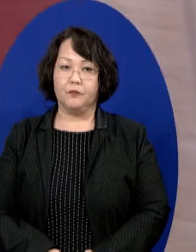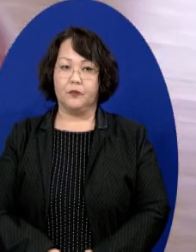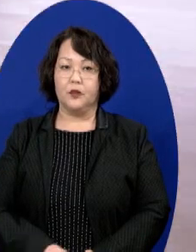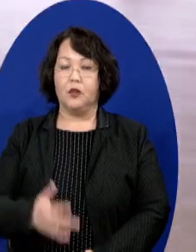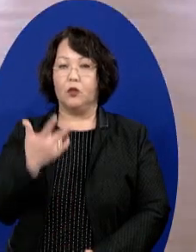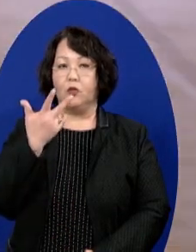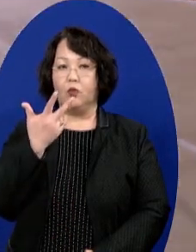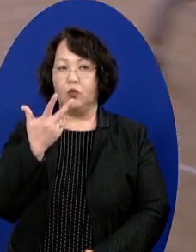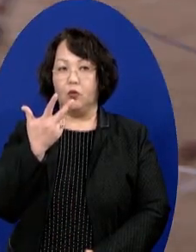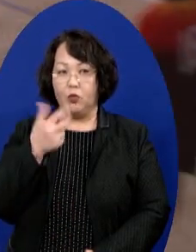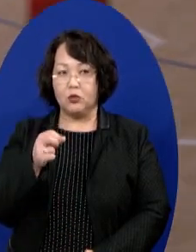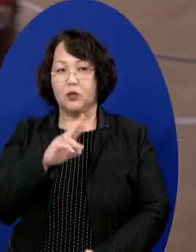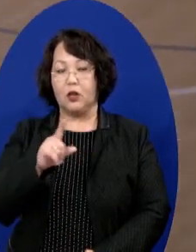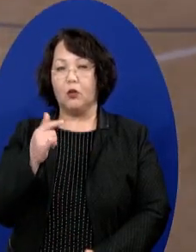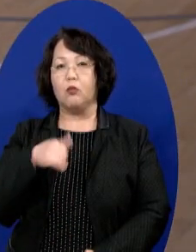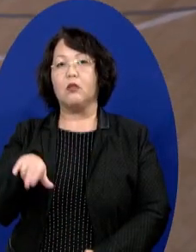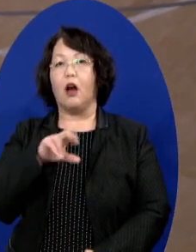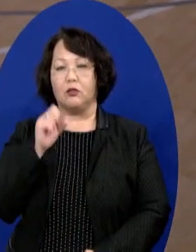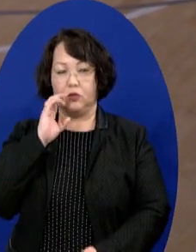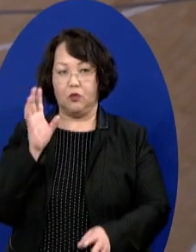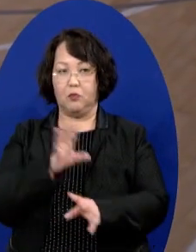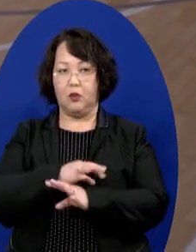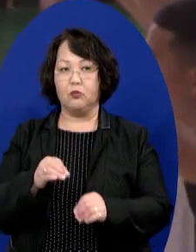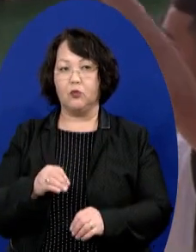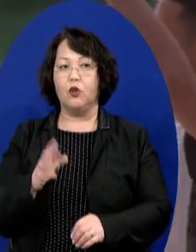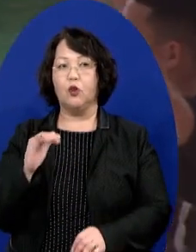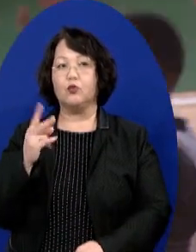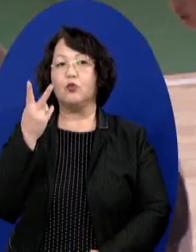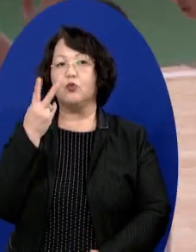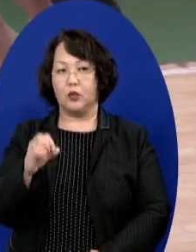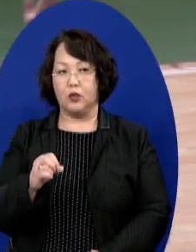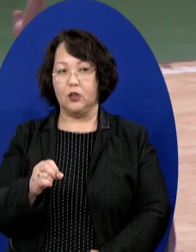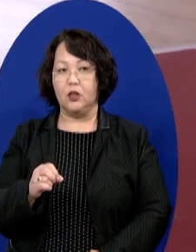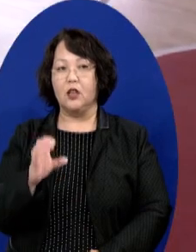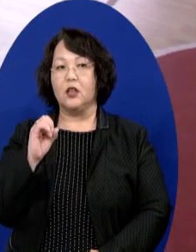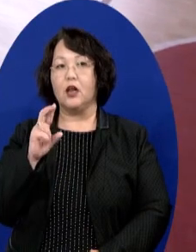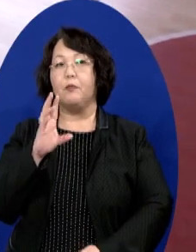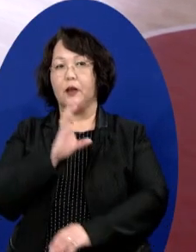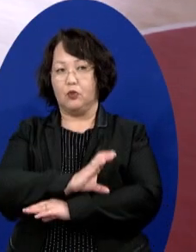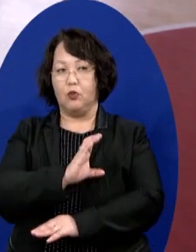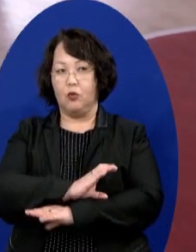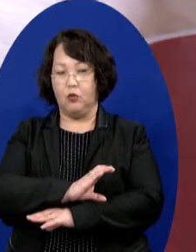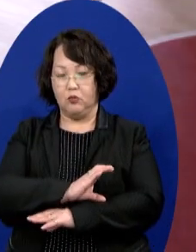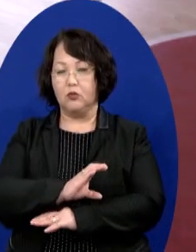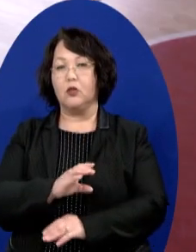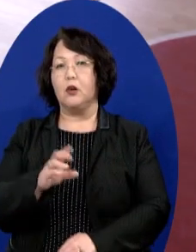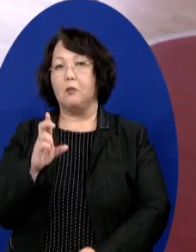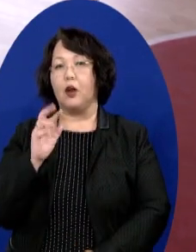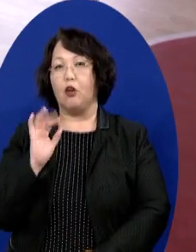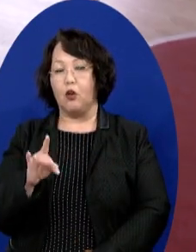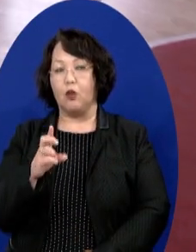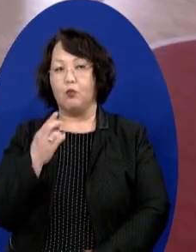30 дахь удаагийн гандболын улсын аварга шалгуулах өсвөр үеийн тэмцээнд нийслэлийн ерөнхий боловсролын сургуулиудаас гадна Баян Хонгор,